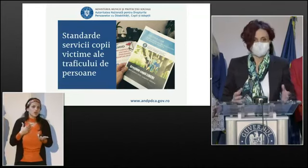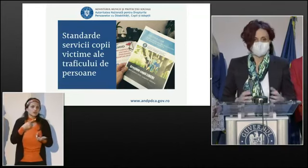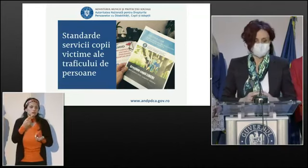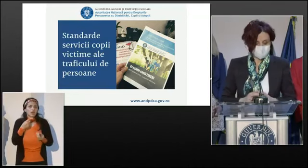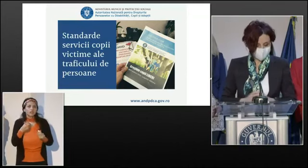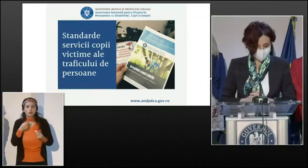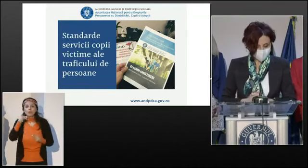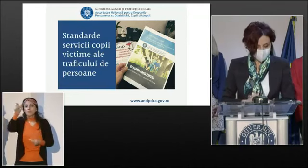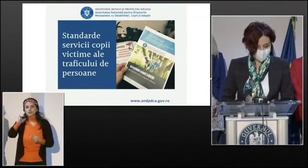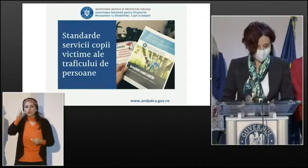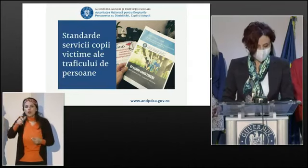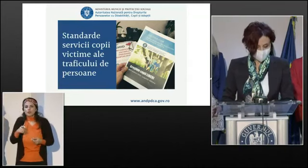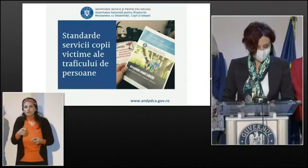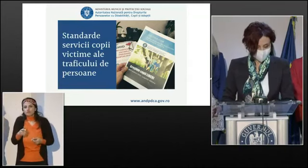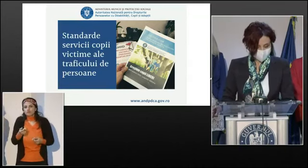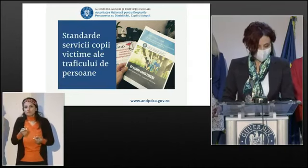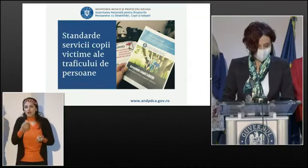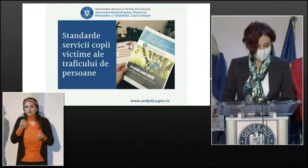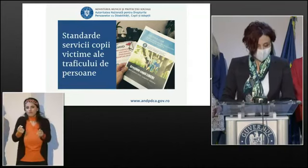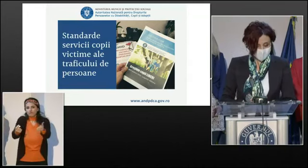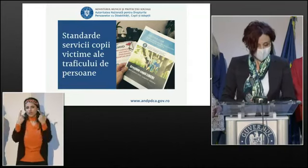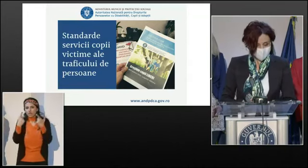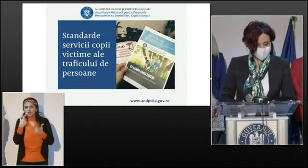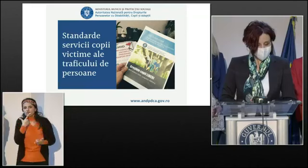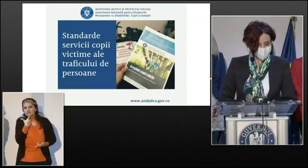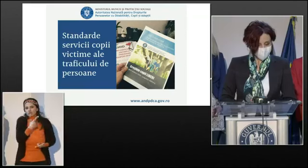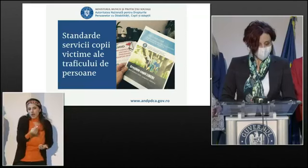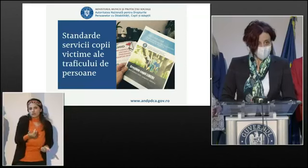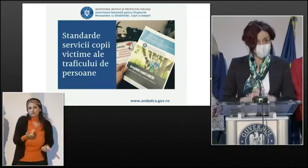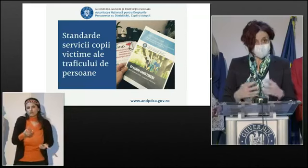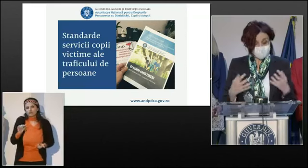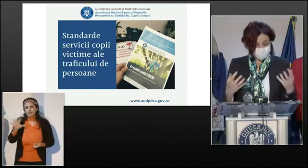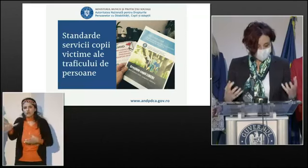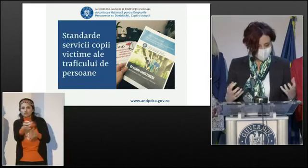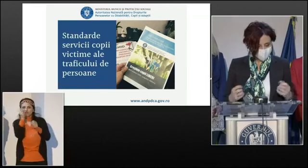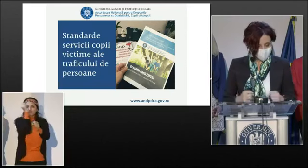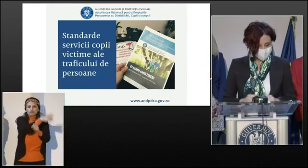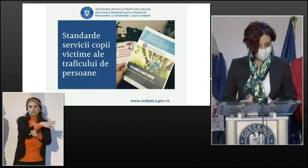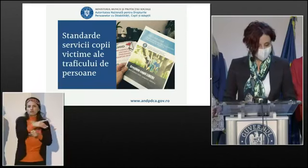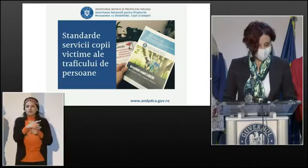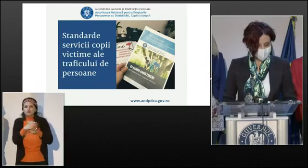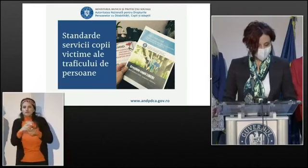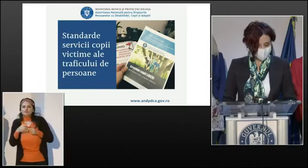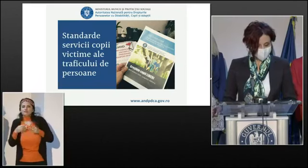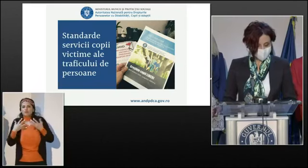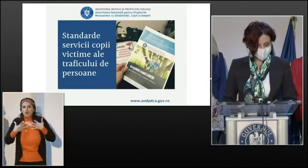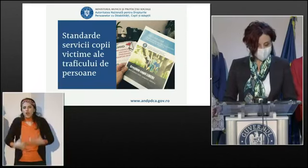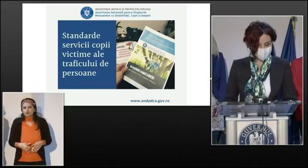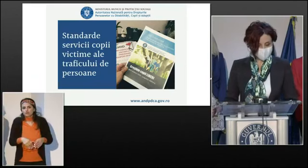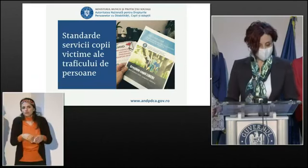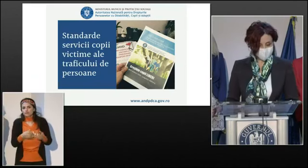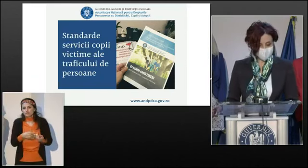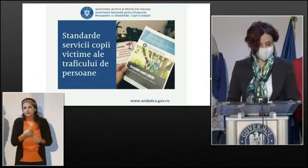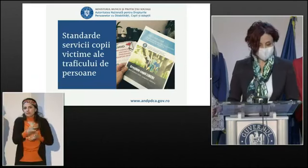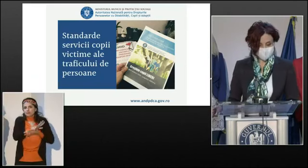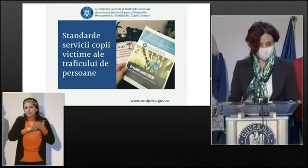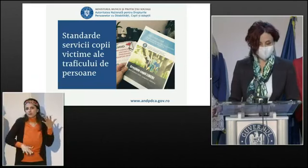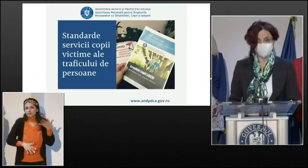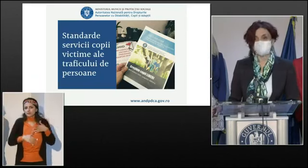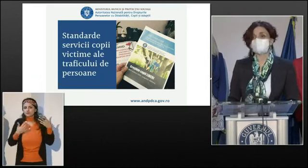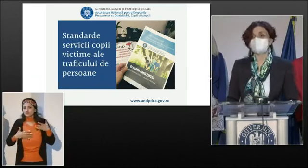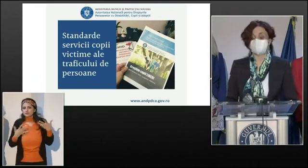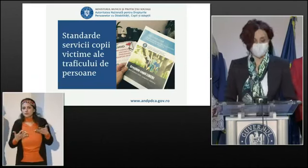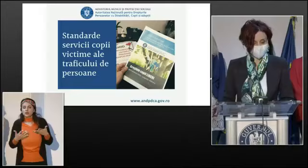traficanții acestor copii sau adulți am creat acest plan despre care va spuneam si am creat